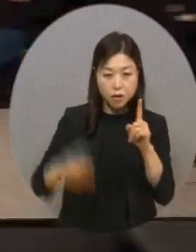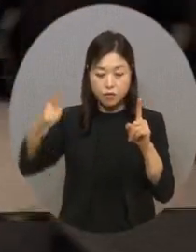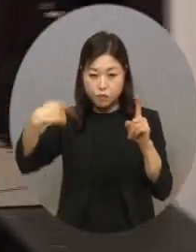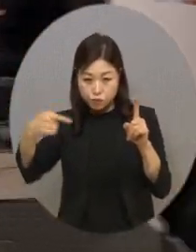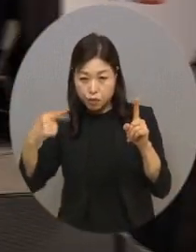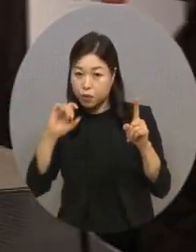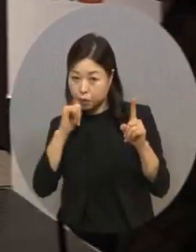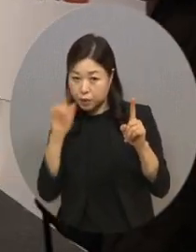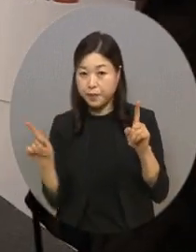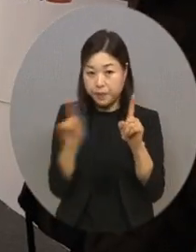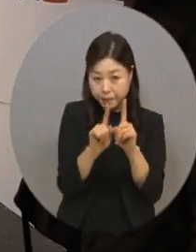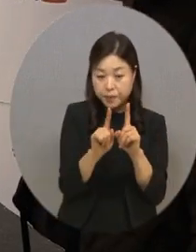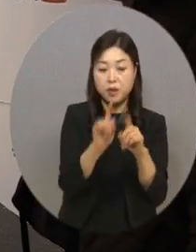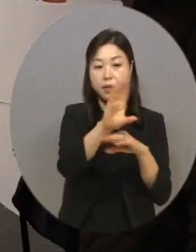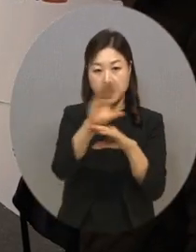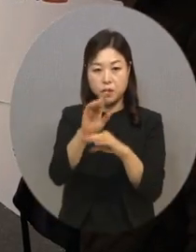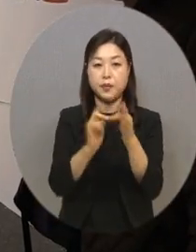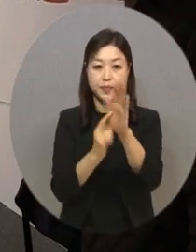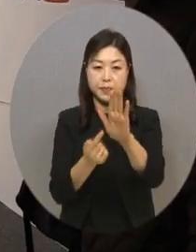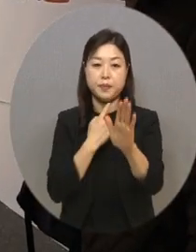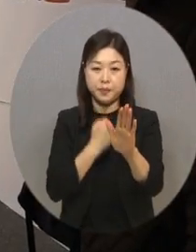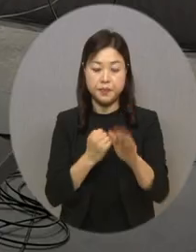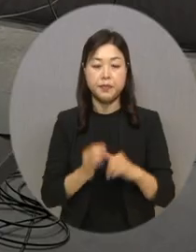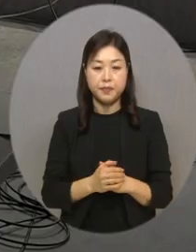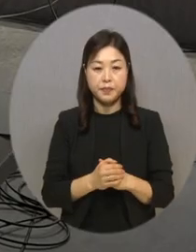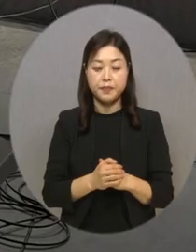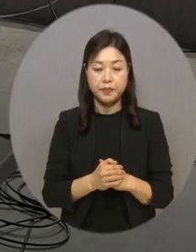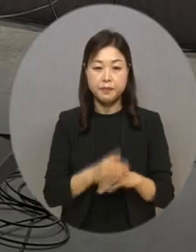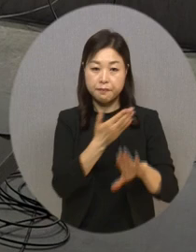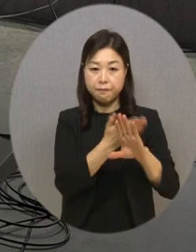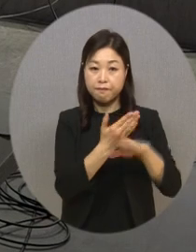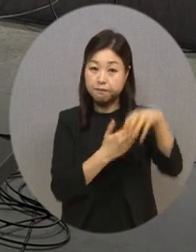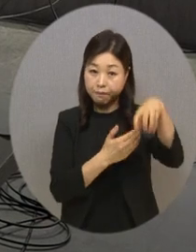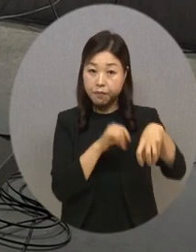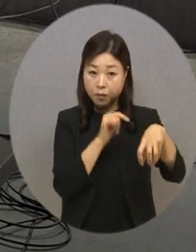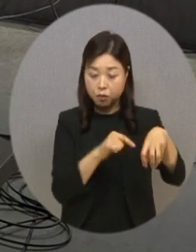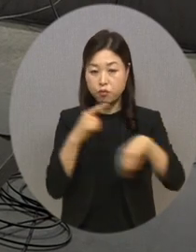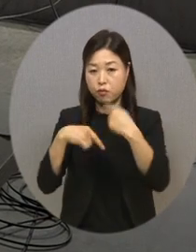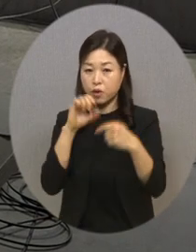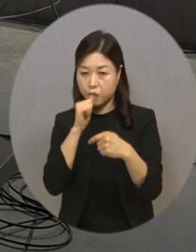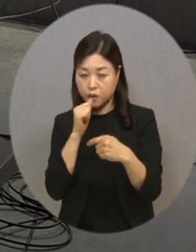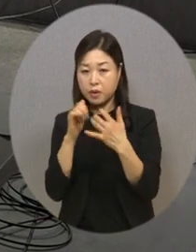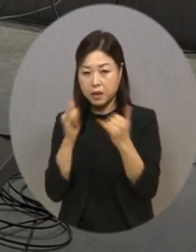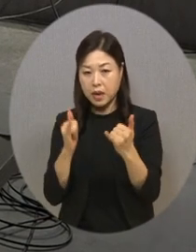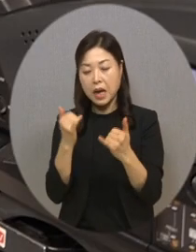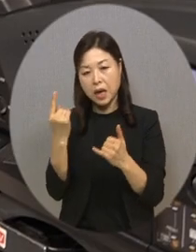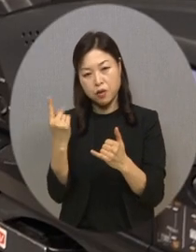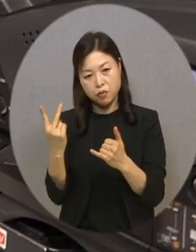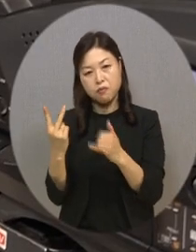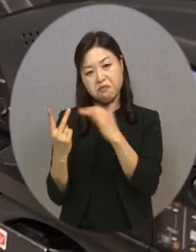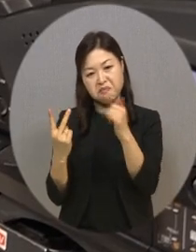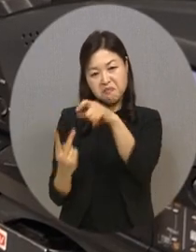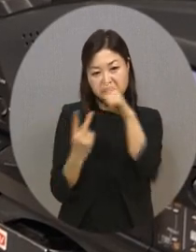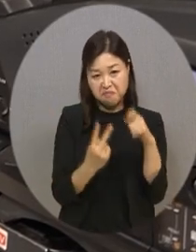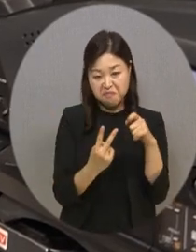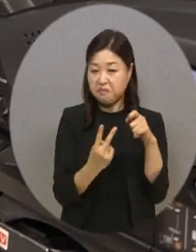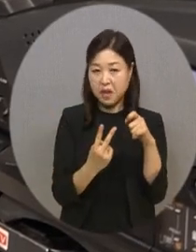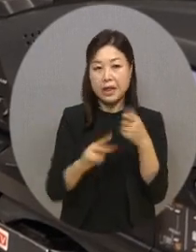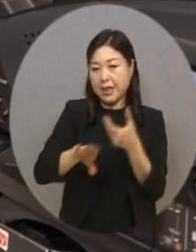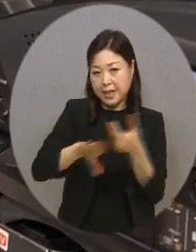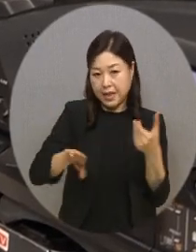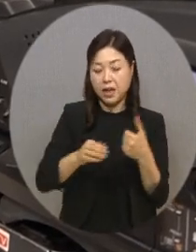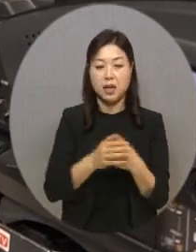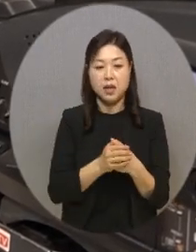생중계됐습니다. 기존 중계방송사에서 최소 인원의 수어 통역사를 배치하는 것과 달리 사회자와